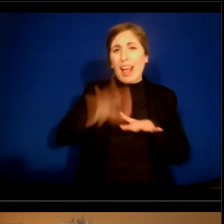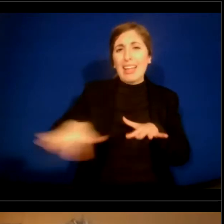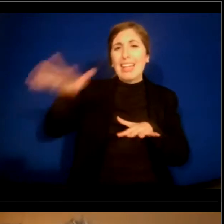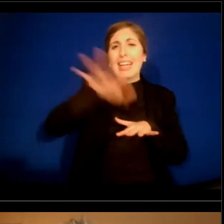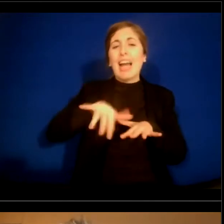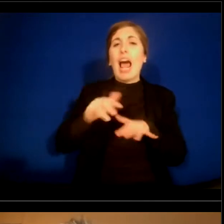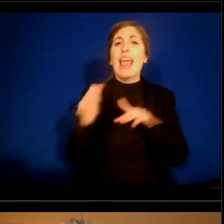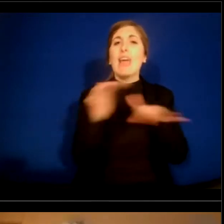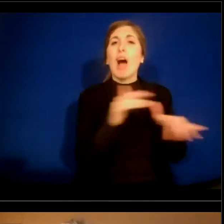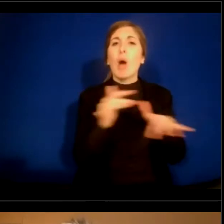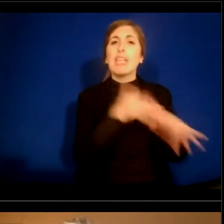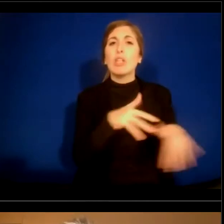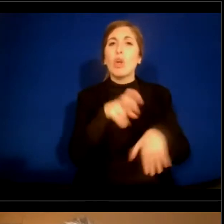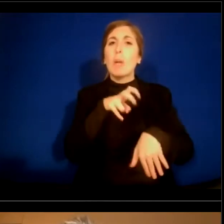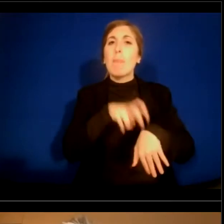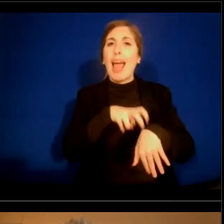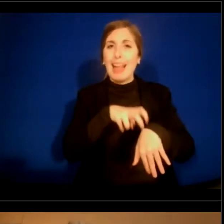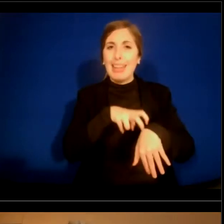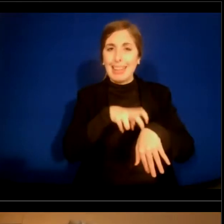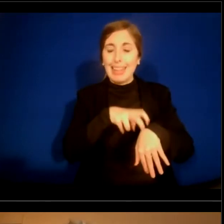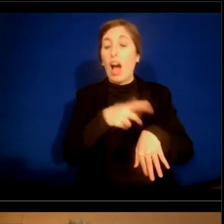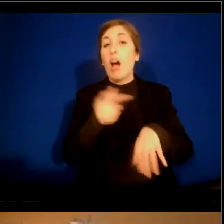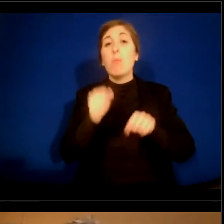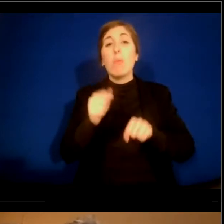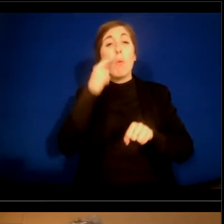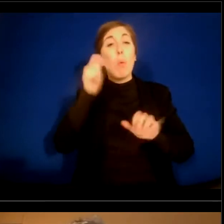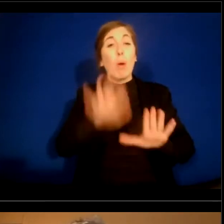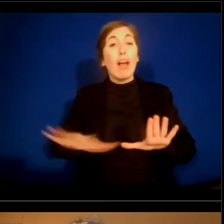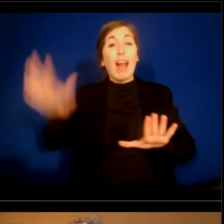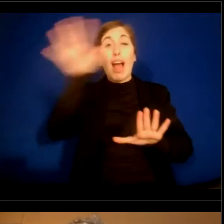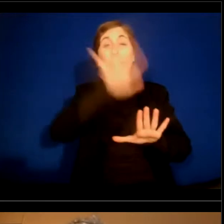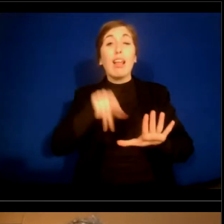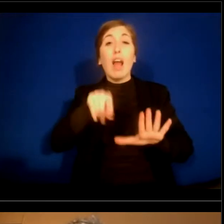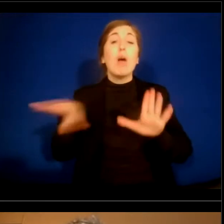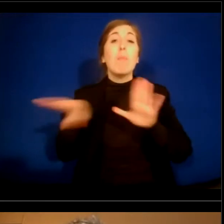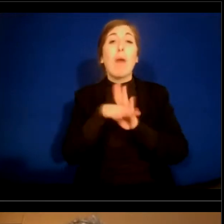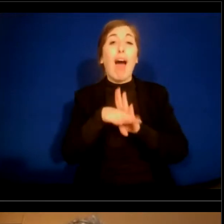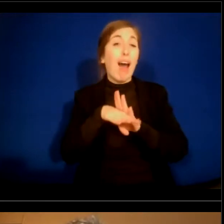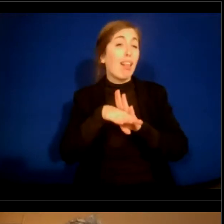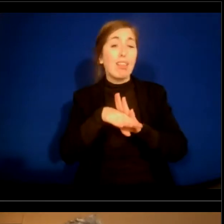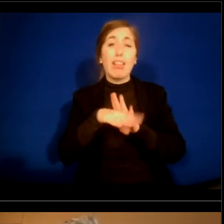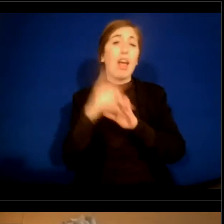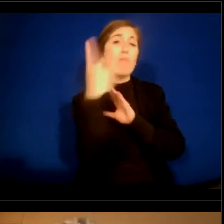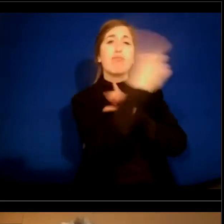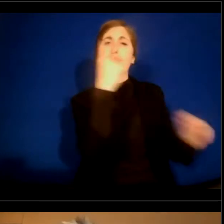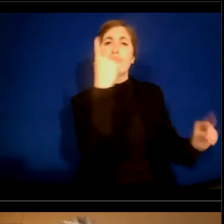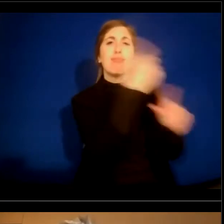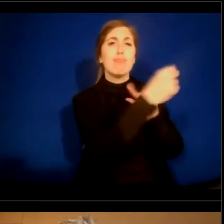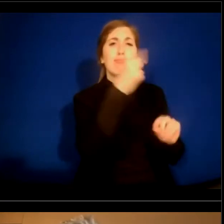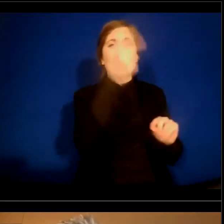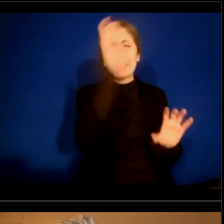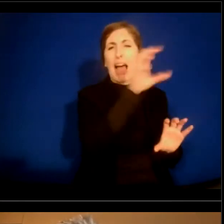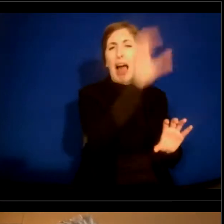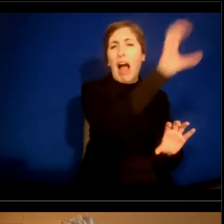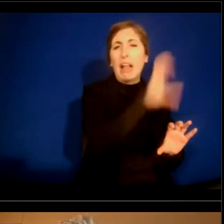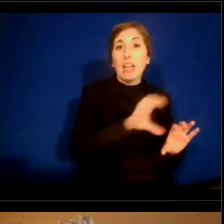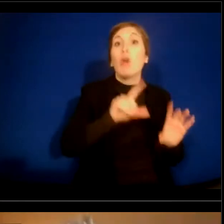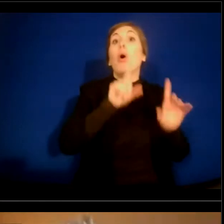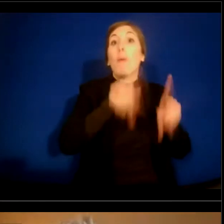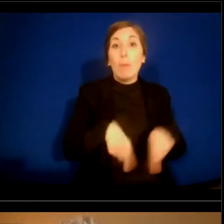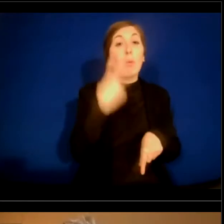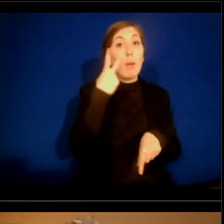diversi paesi del mondo, tra cui l'Italia. E abbiamo fatto una discesa